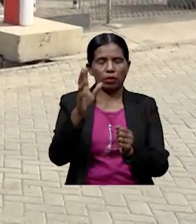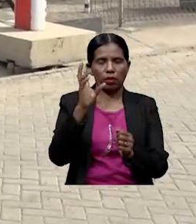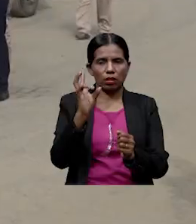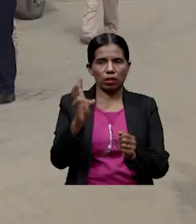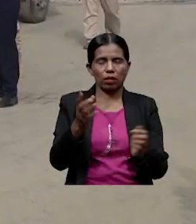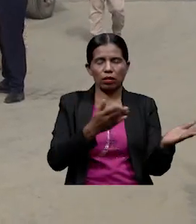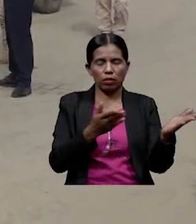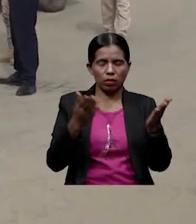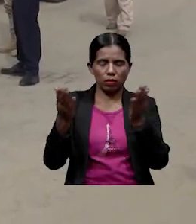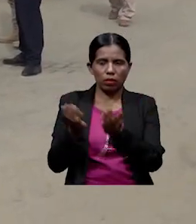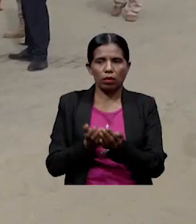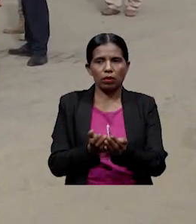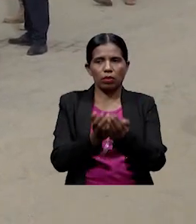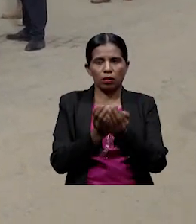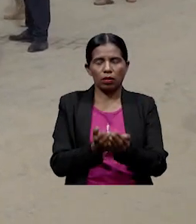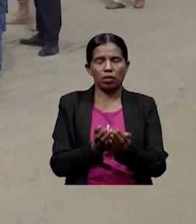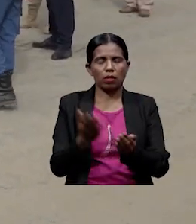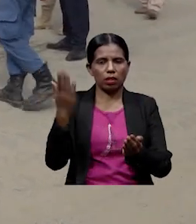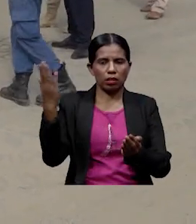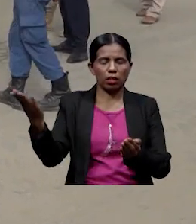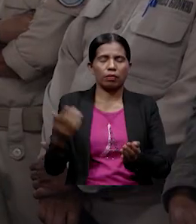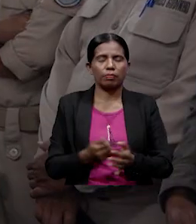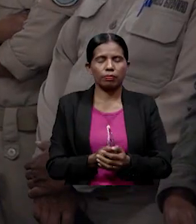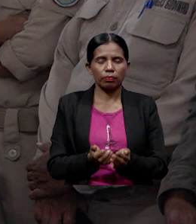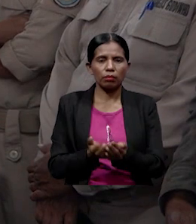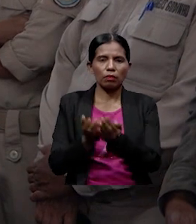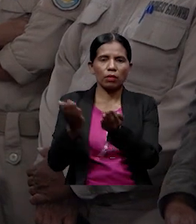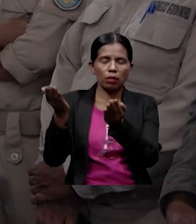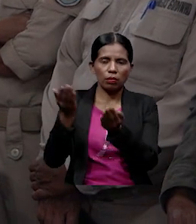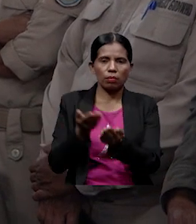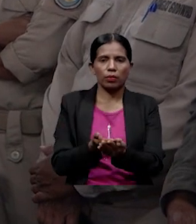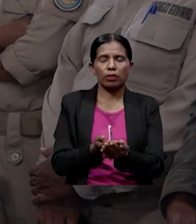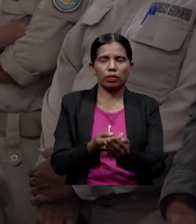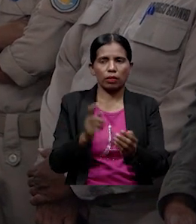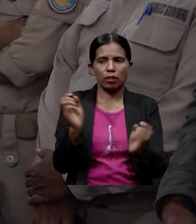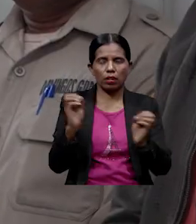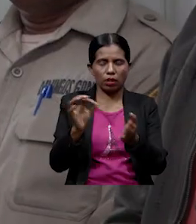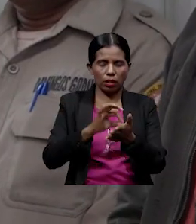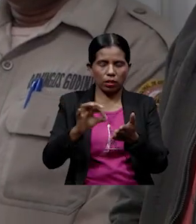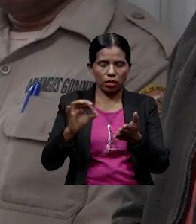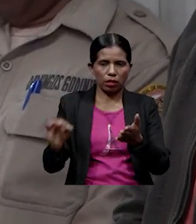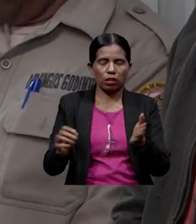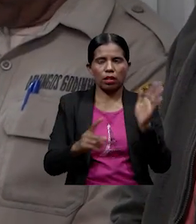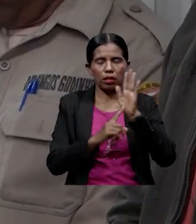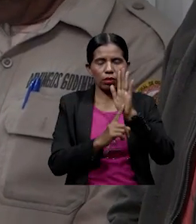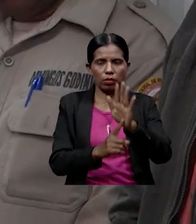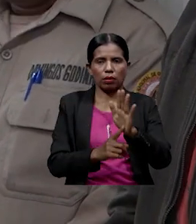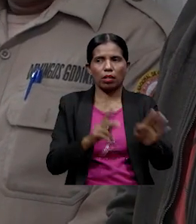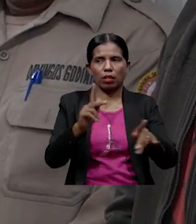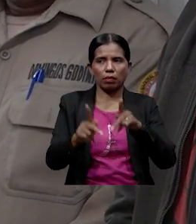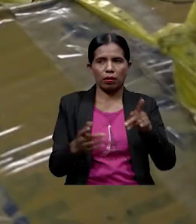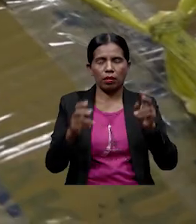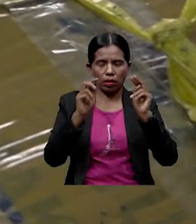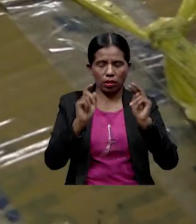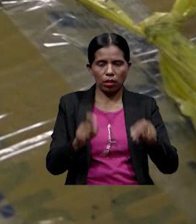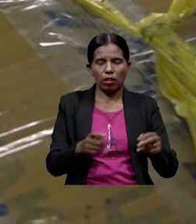husiro ahi New Glory iha porotu dilim. Peniteli prende Kaisa Sirane tambah la resista iha manifestu mai besi de daun sira obriga